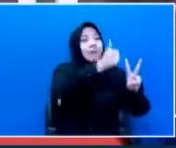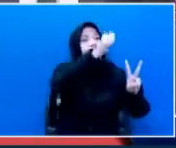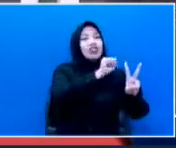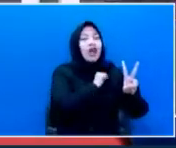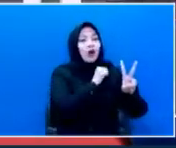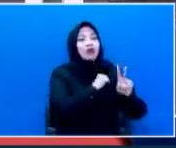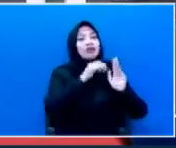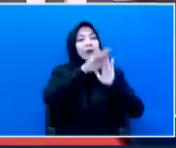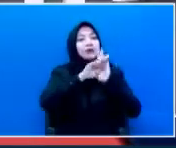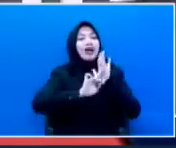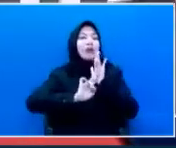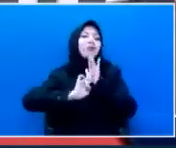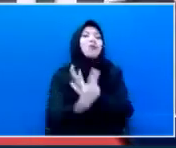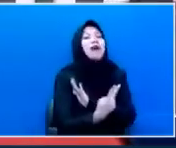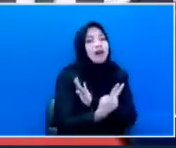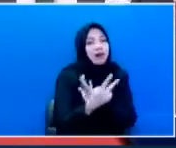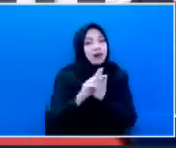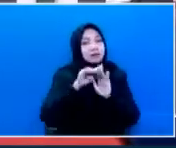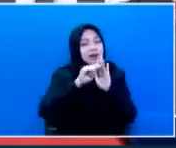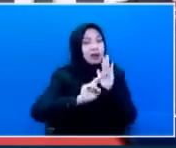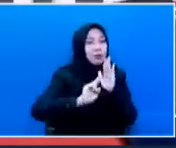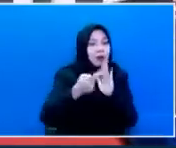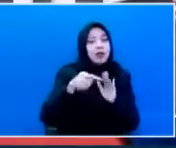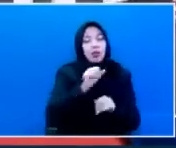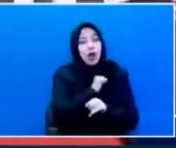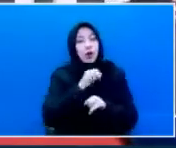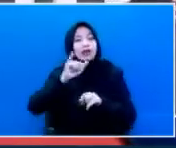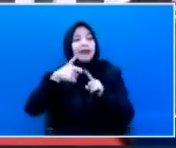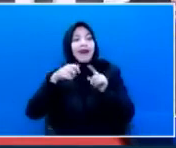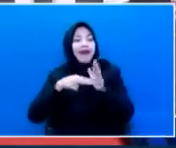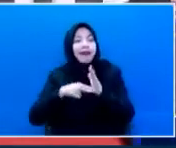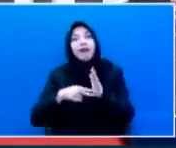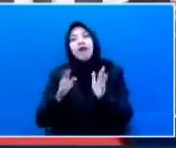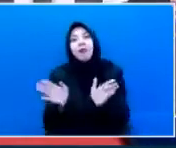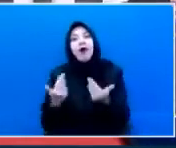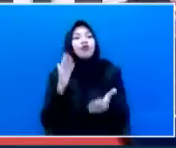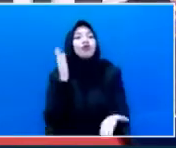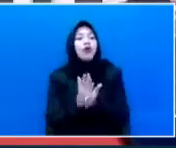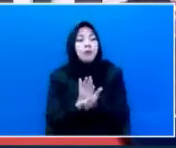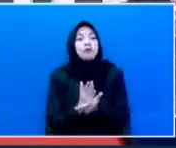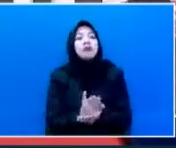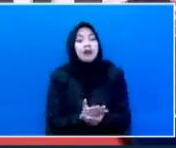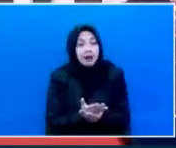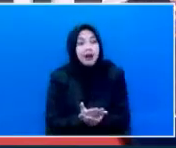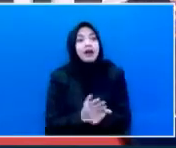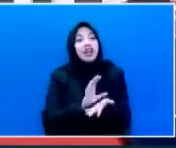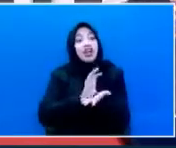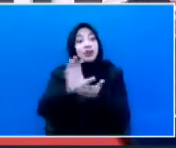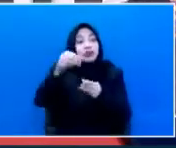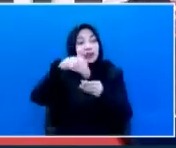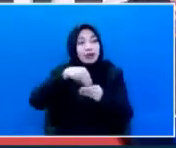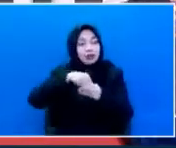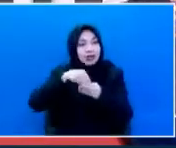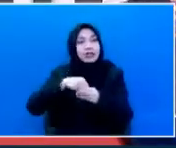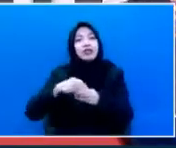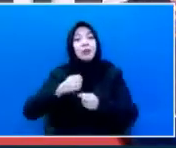kekhawatiran itu R Nah makanya sampai sekarang investasi non pemerintah atau swasta